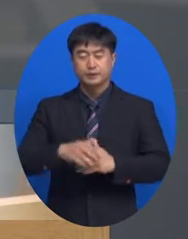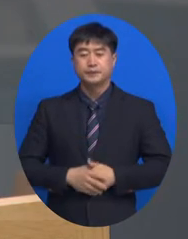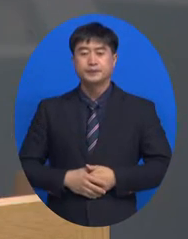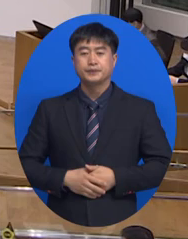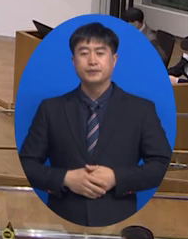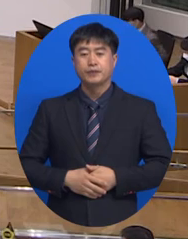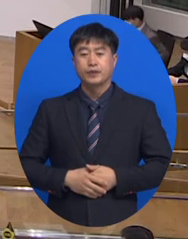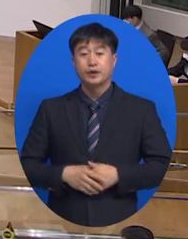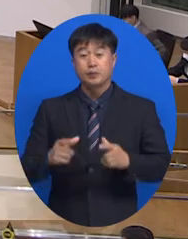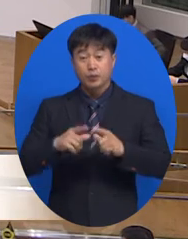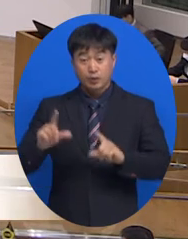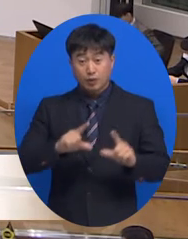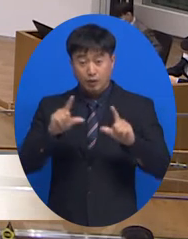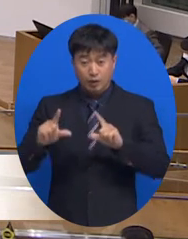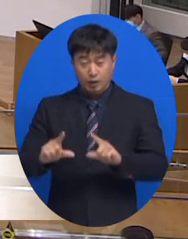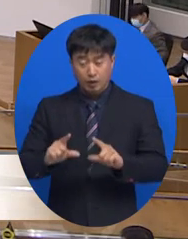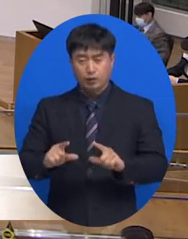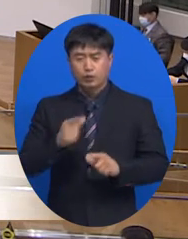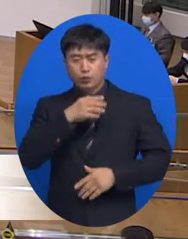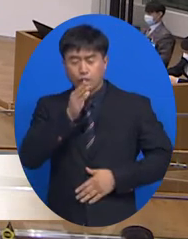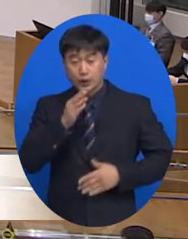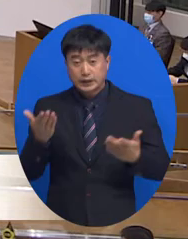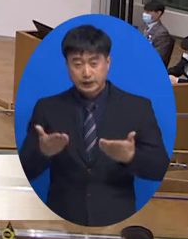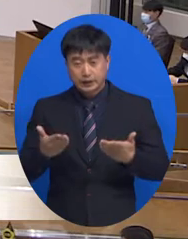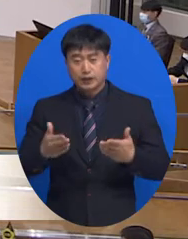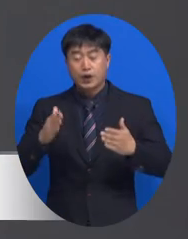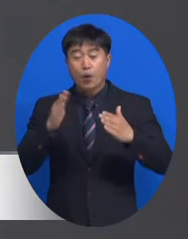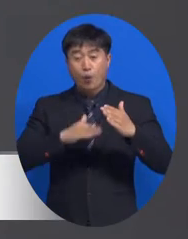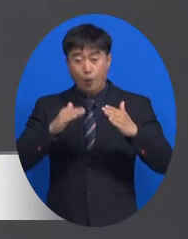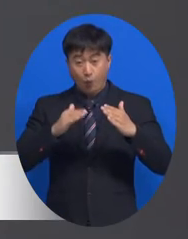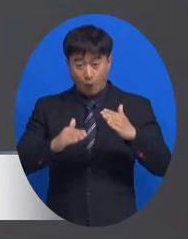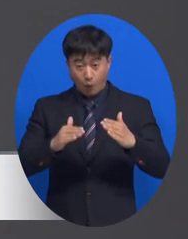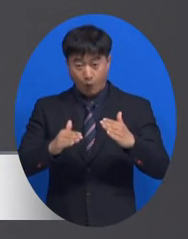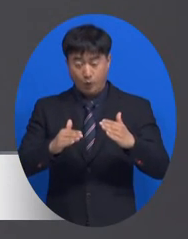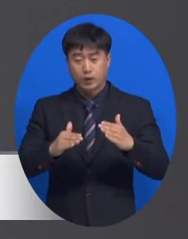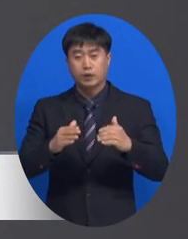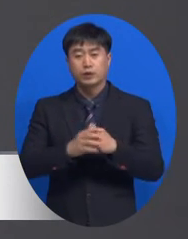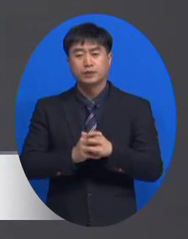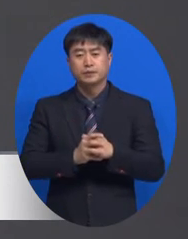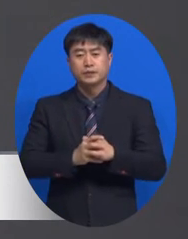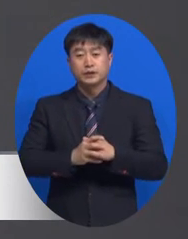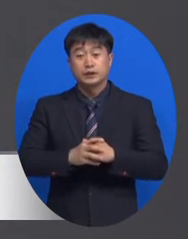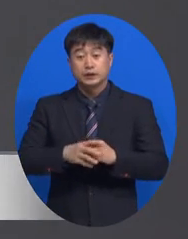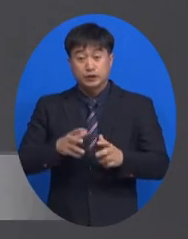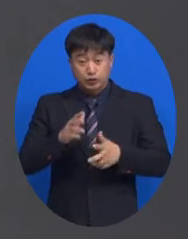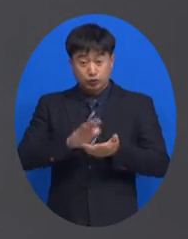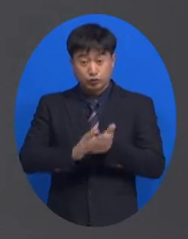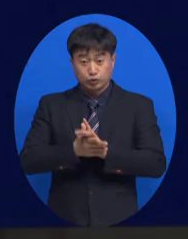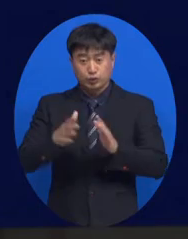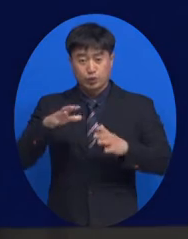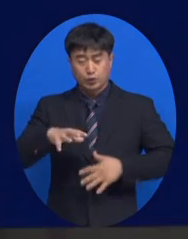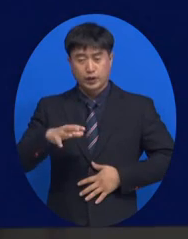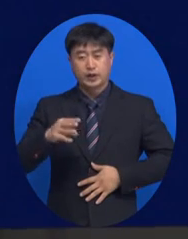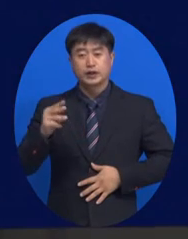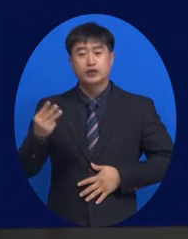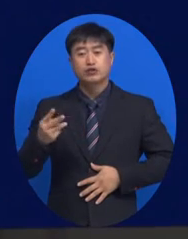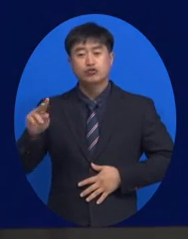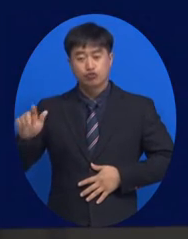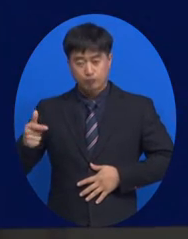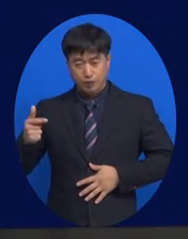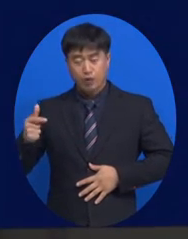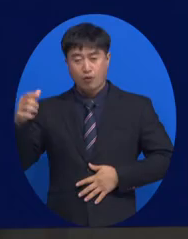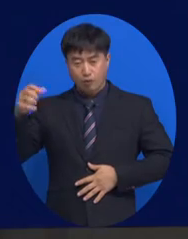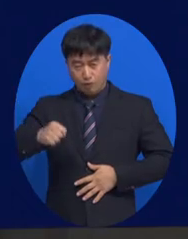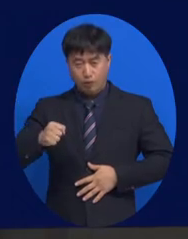투입하도록 하겠습니다 민생예산은 노인 일자리와 국공립 어린이집 사업 예산을 확대해 각각 2246억원